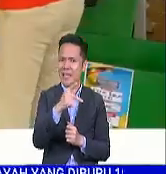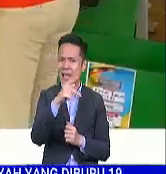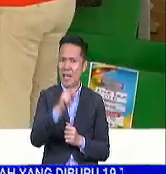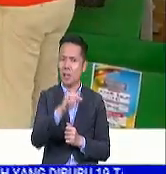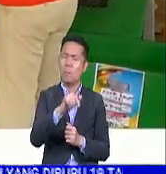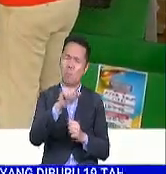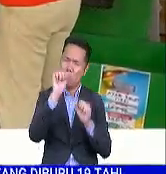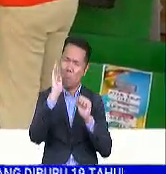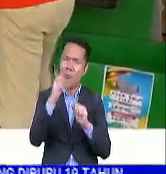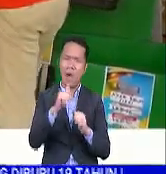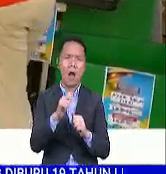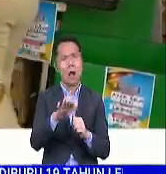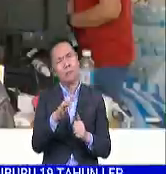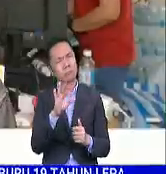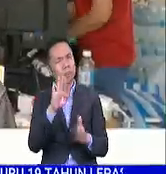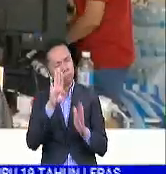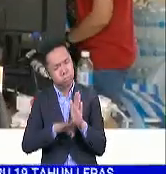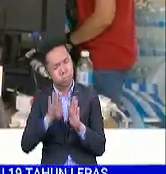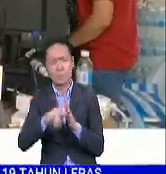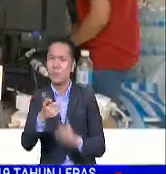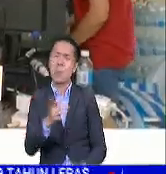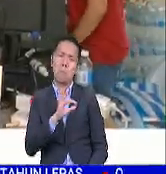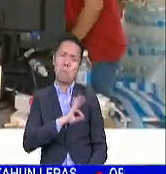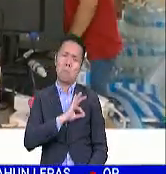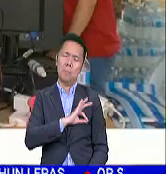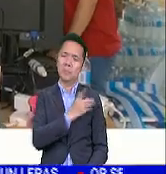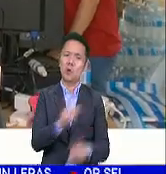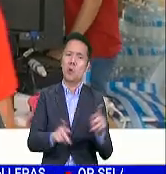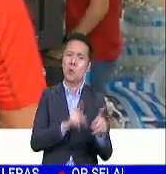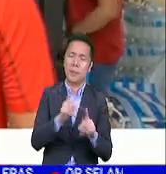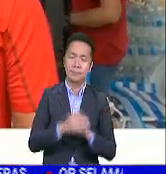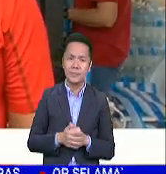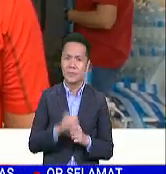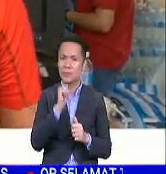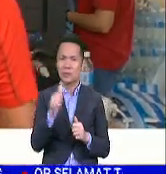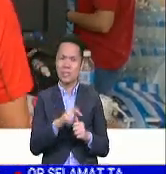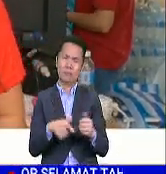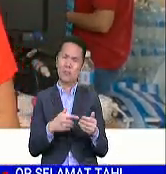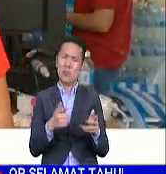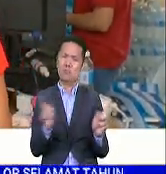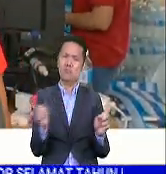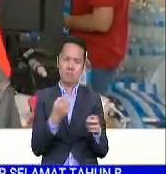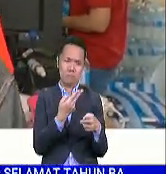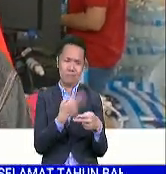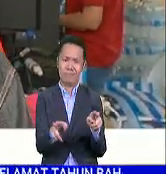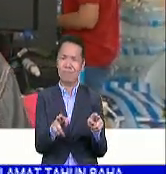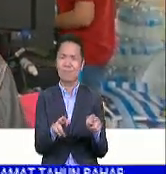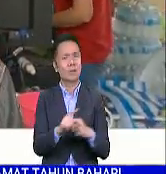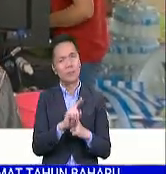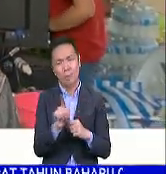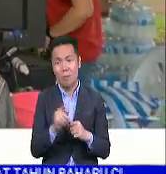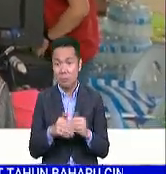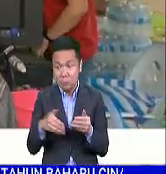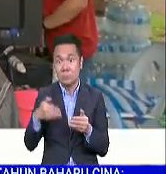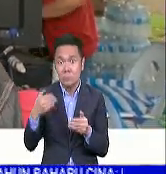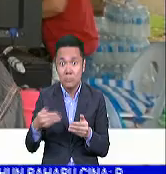dapat terus dinikmati rakyat Belaga. Saya berharap program ini jangan setakat ini saja. Dan kita berharap